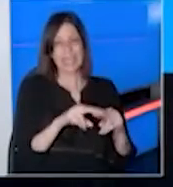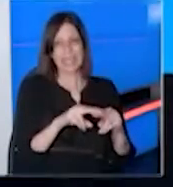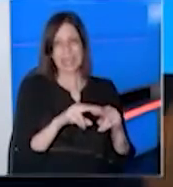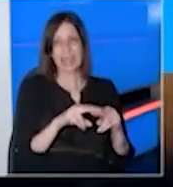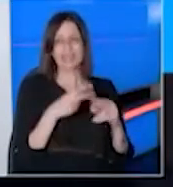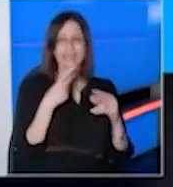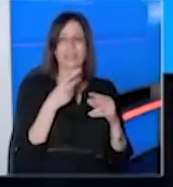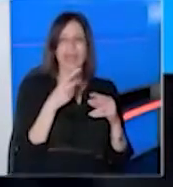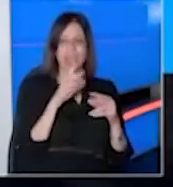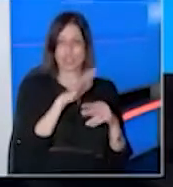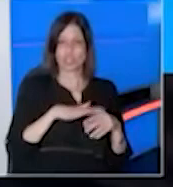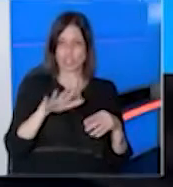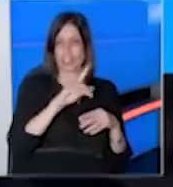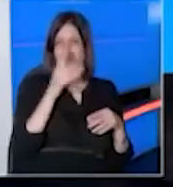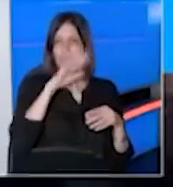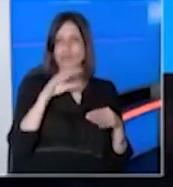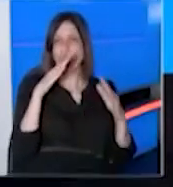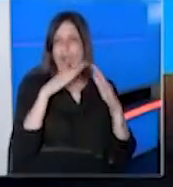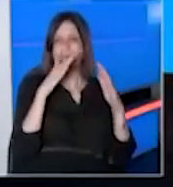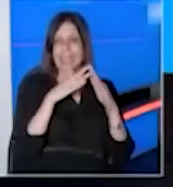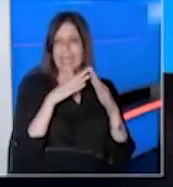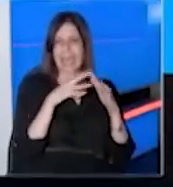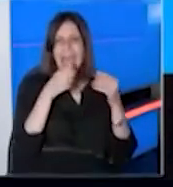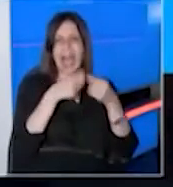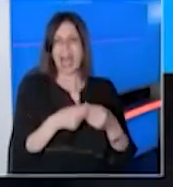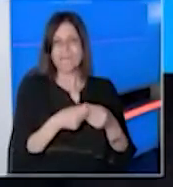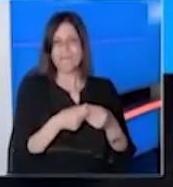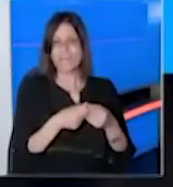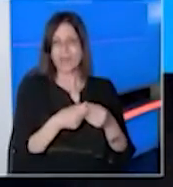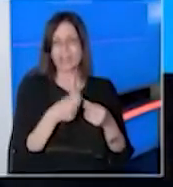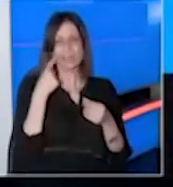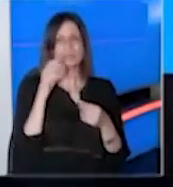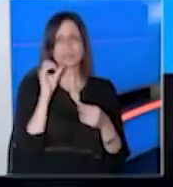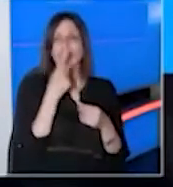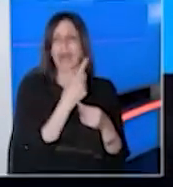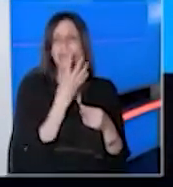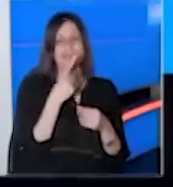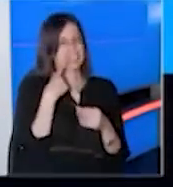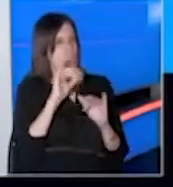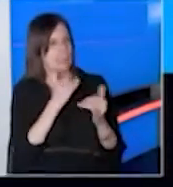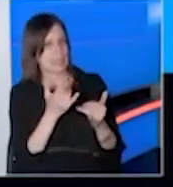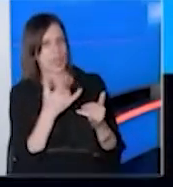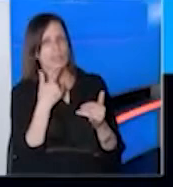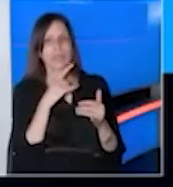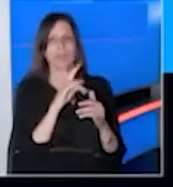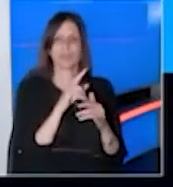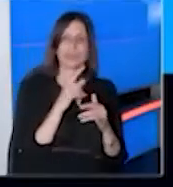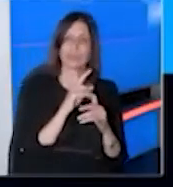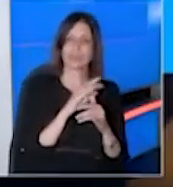חבר, בתוך תחומי התוכנית. דוד, אתה יודע שזה אני אראה לך עכשיו את השקף של 1488, נספח ג'